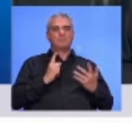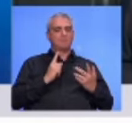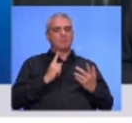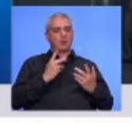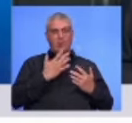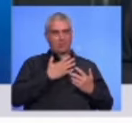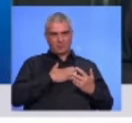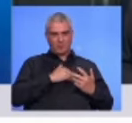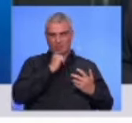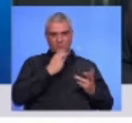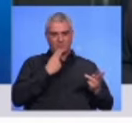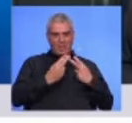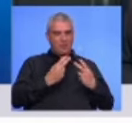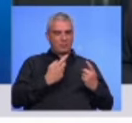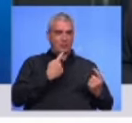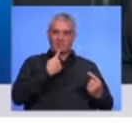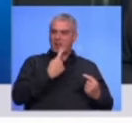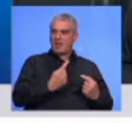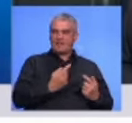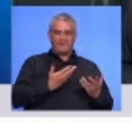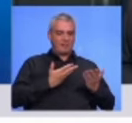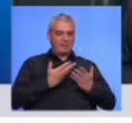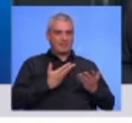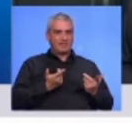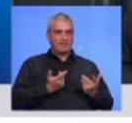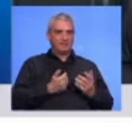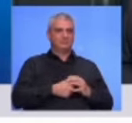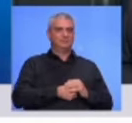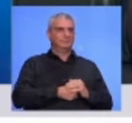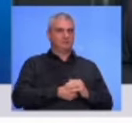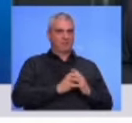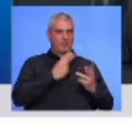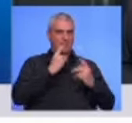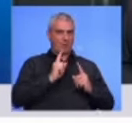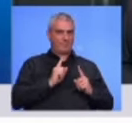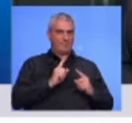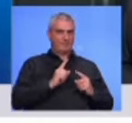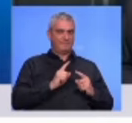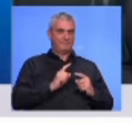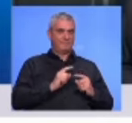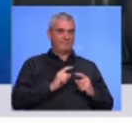לך לענות, להגיב, להתייחס, אתה לא מגיב?